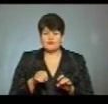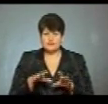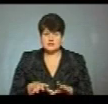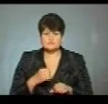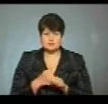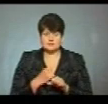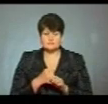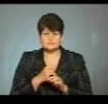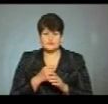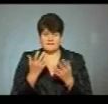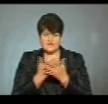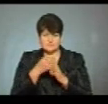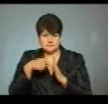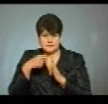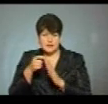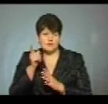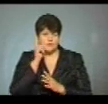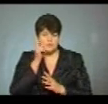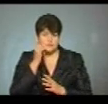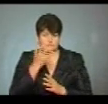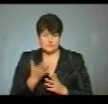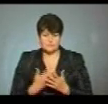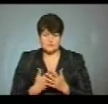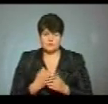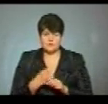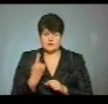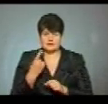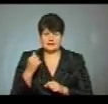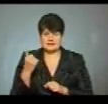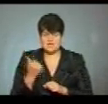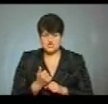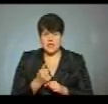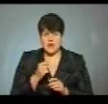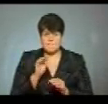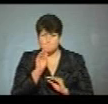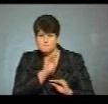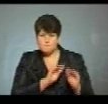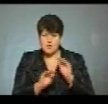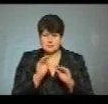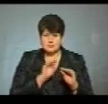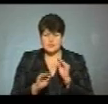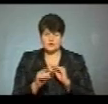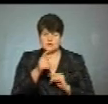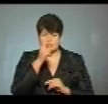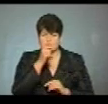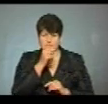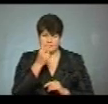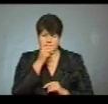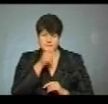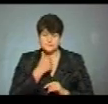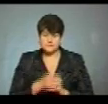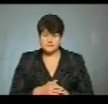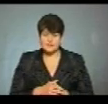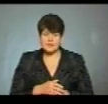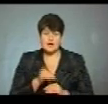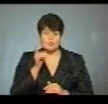на мобільний. За його словами, зйомки тривали понад тиждень. Монтаж – 2 місяці. Коли ти дивишся кіно на мобільний, зняти на мобільний,